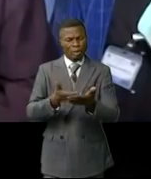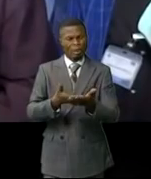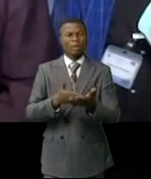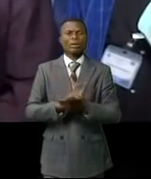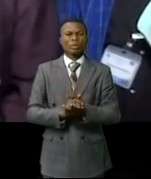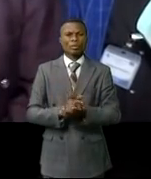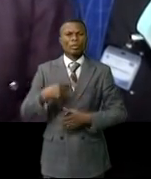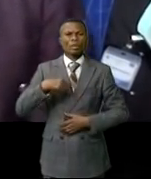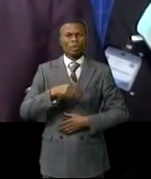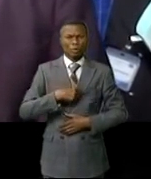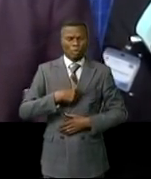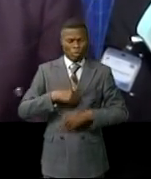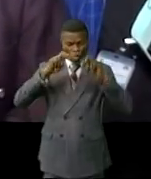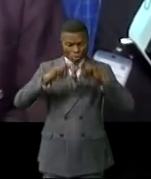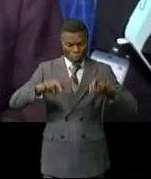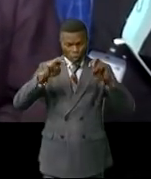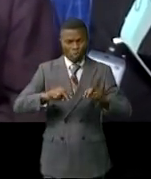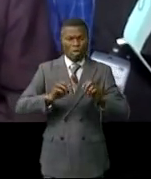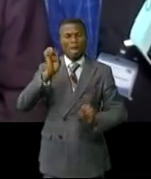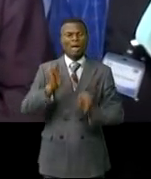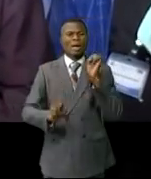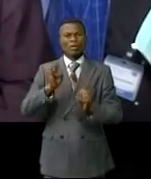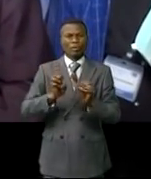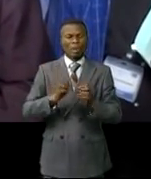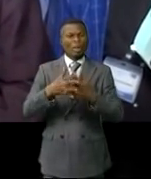écarter. Nous avons fait inventorier notre